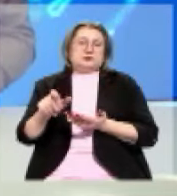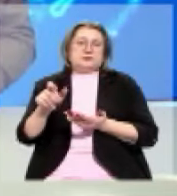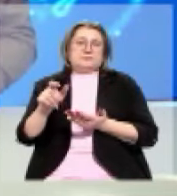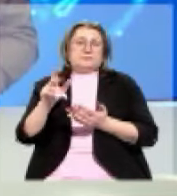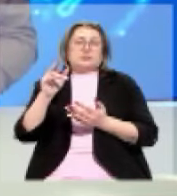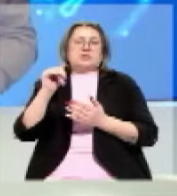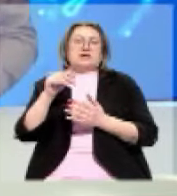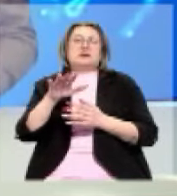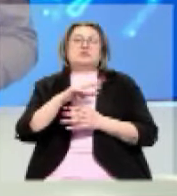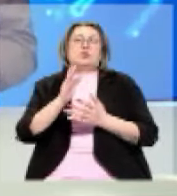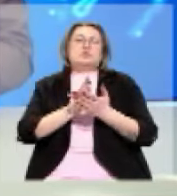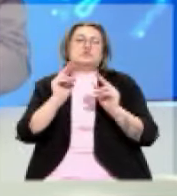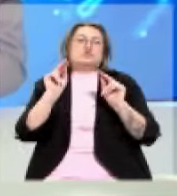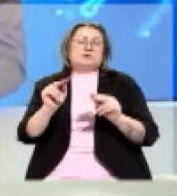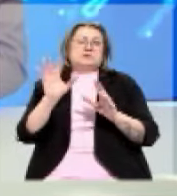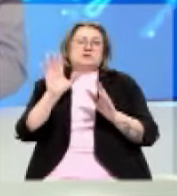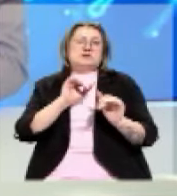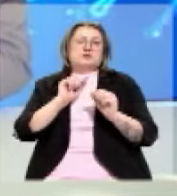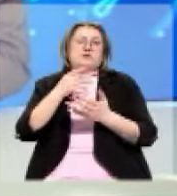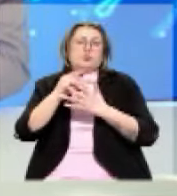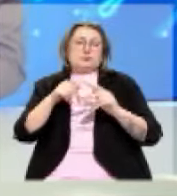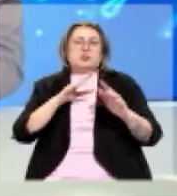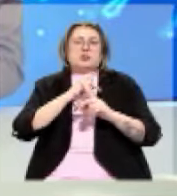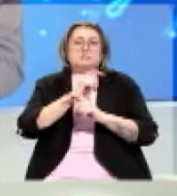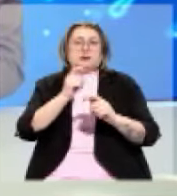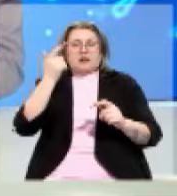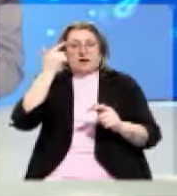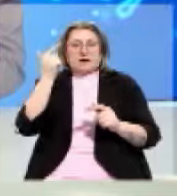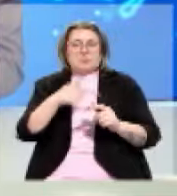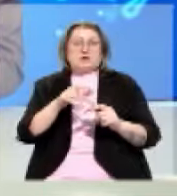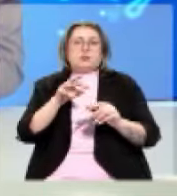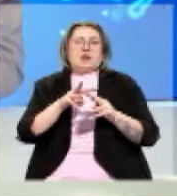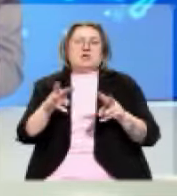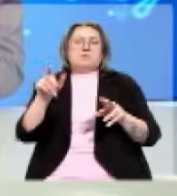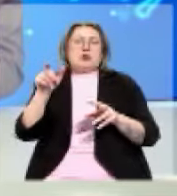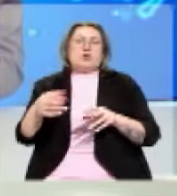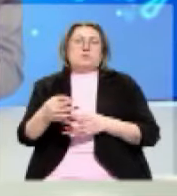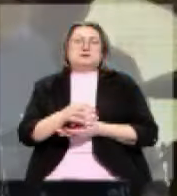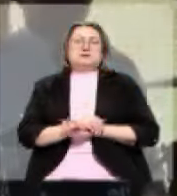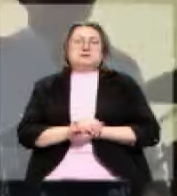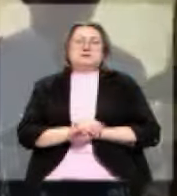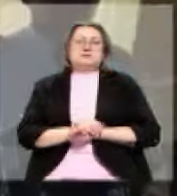бірқатар әскери қызметшілер облыс әкімі мен өңір қолбасшылығының құрмет грамотасымен марапатталды.